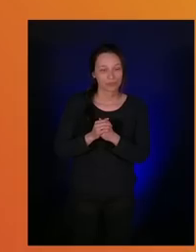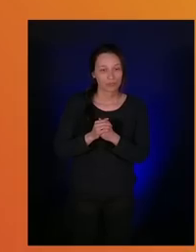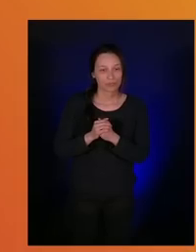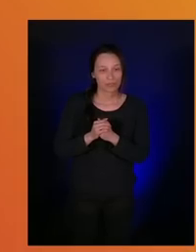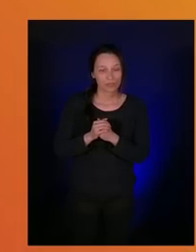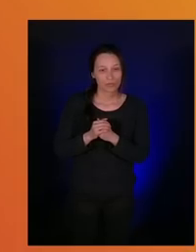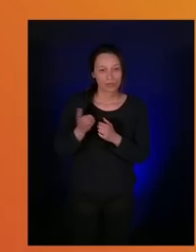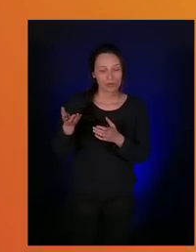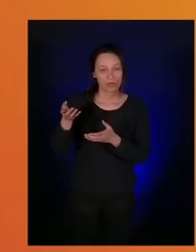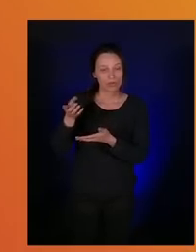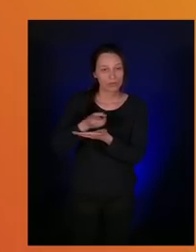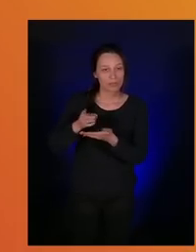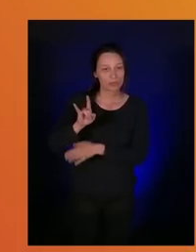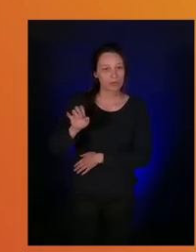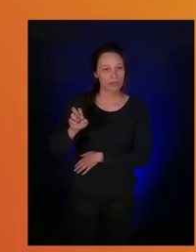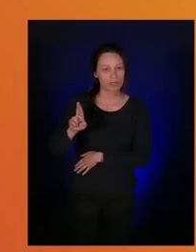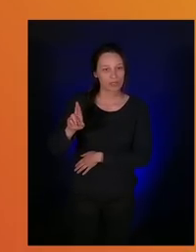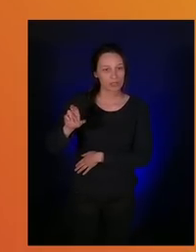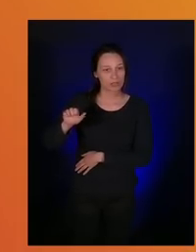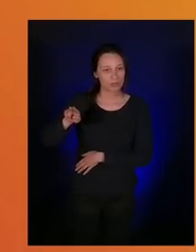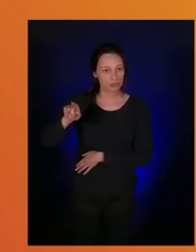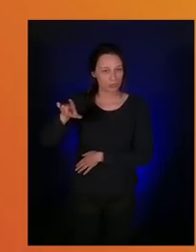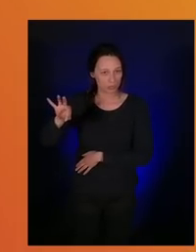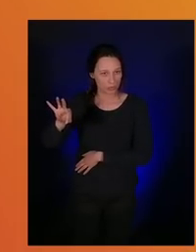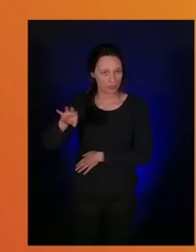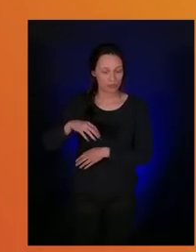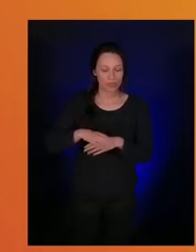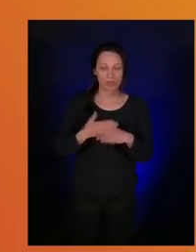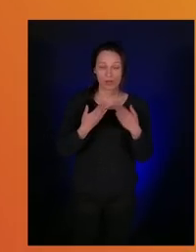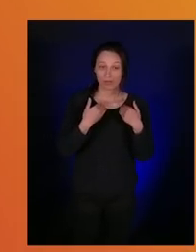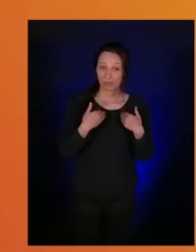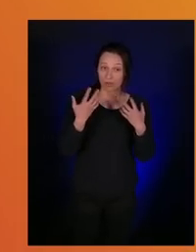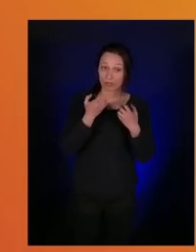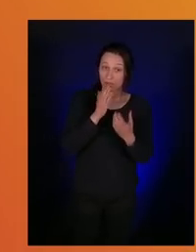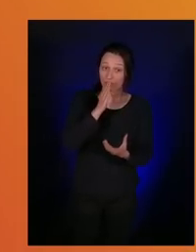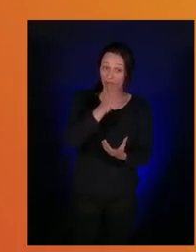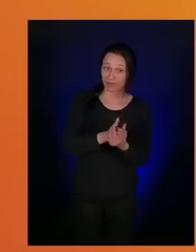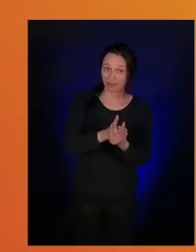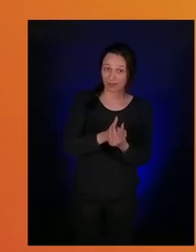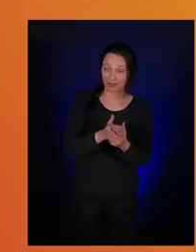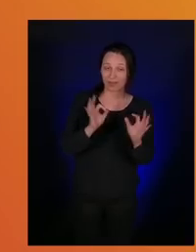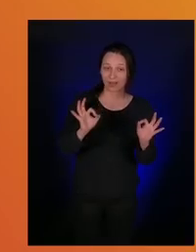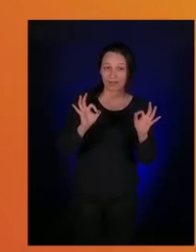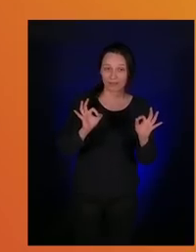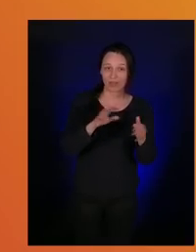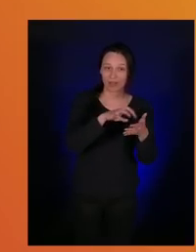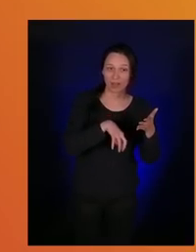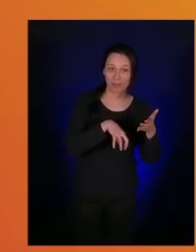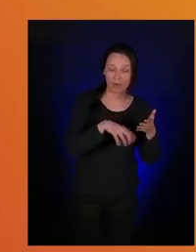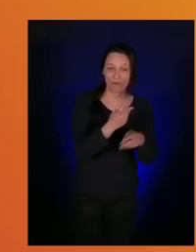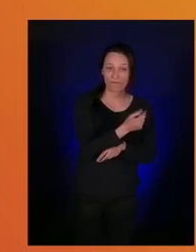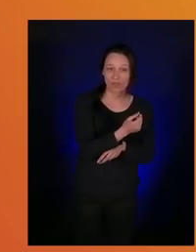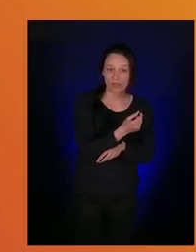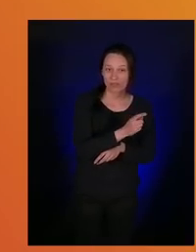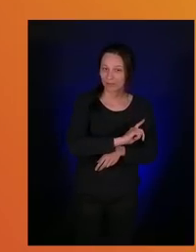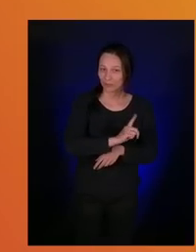Mon intervention ne sera pas forcément en lien avec le rapport financier, puisque j'avais demandé à prendre la parole tout